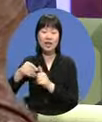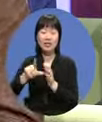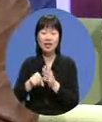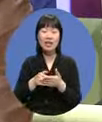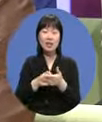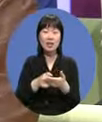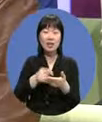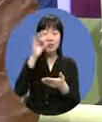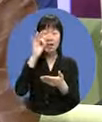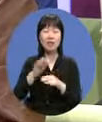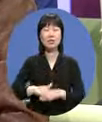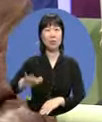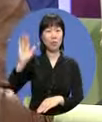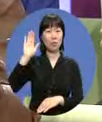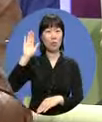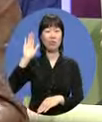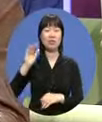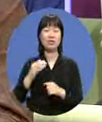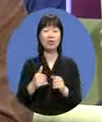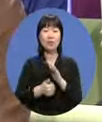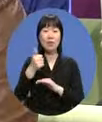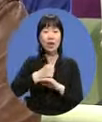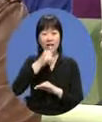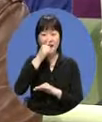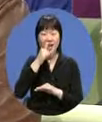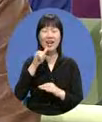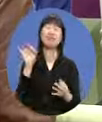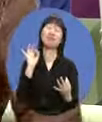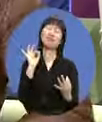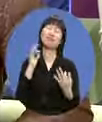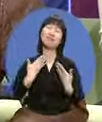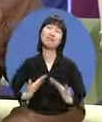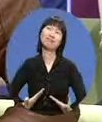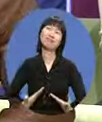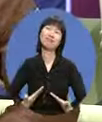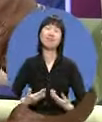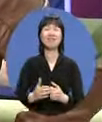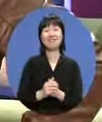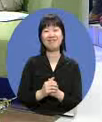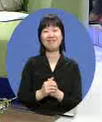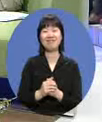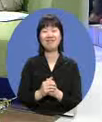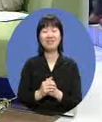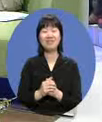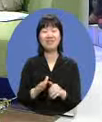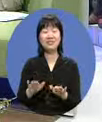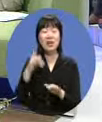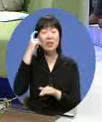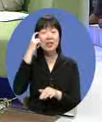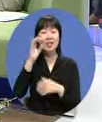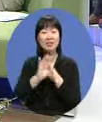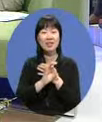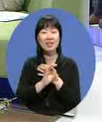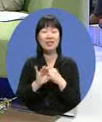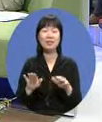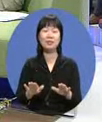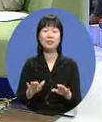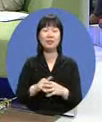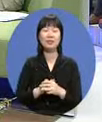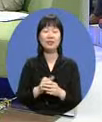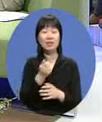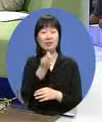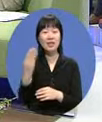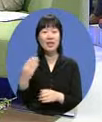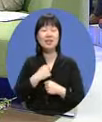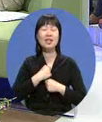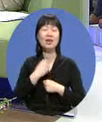시도해 보셨습니다. 거의 손 드시고 그 다음에 성공하셨습니까? 거의 가만히 계시고. 그렇죠. 그러신데 그 이제 왜 그러냐 하면은 그 몇